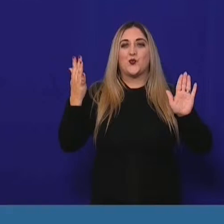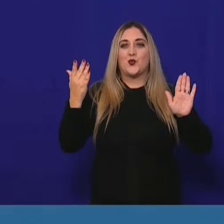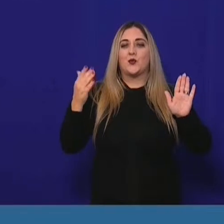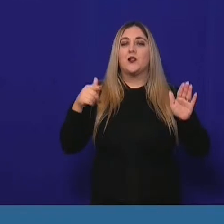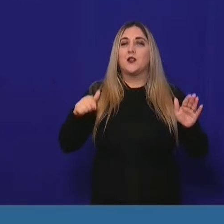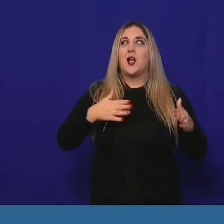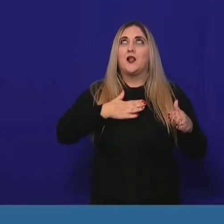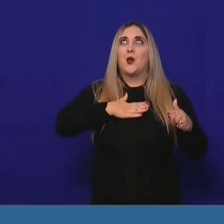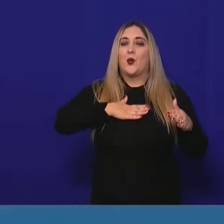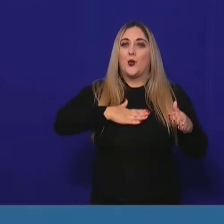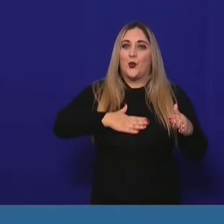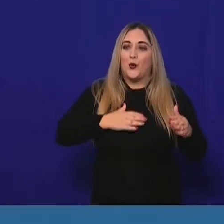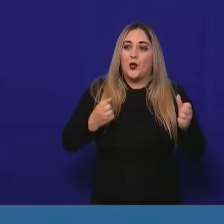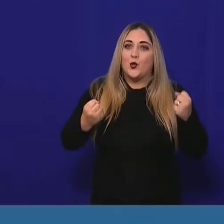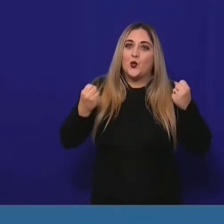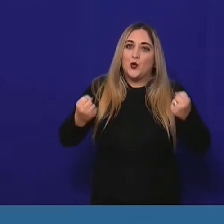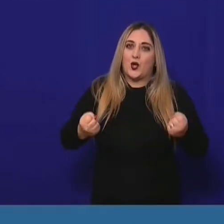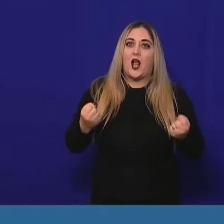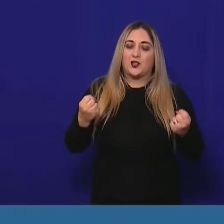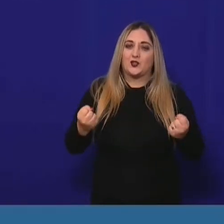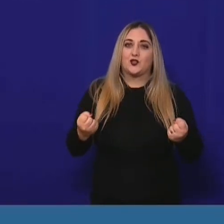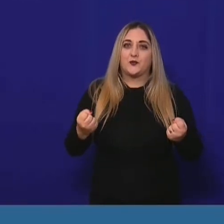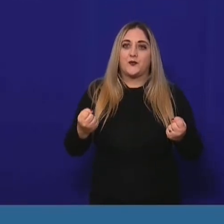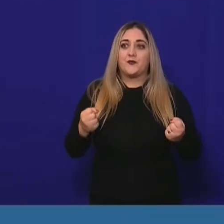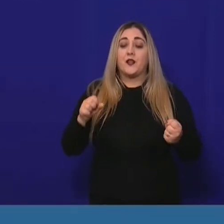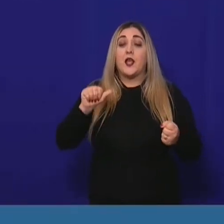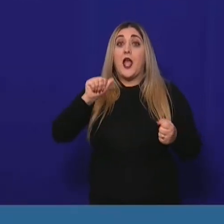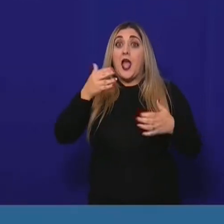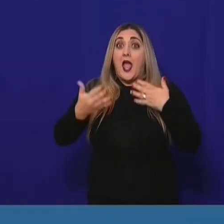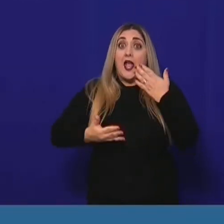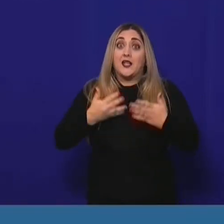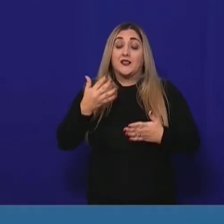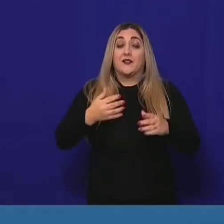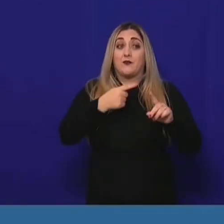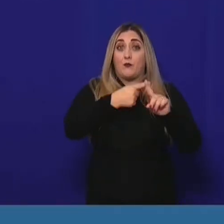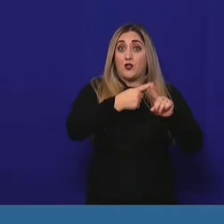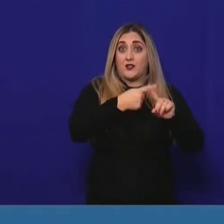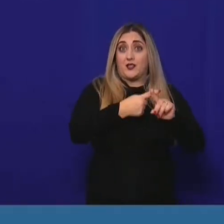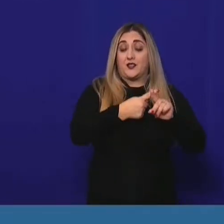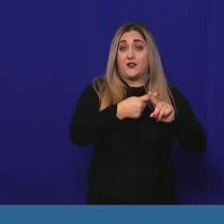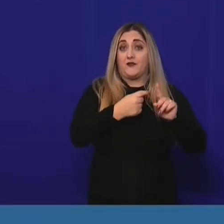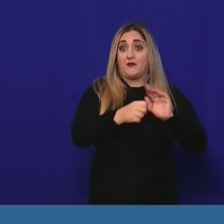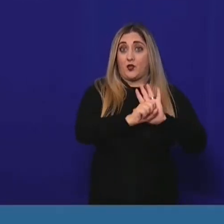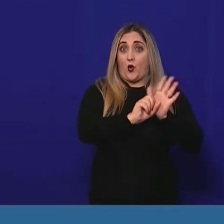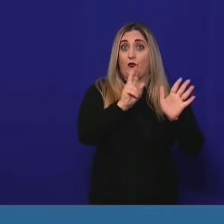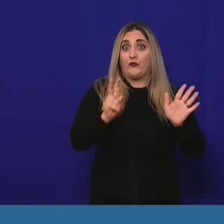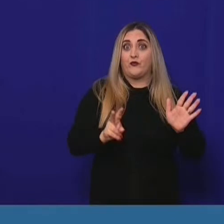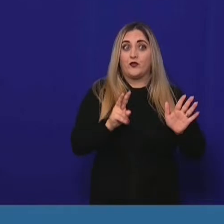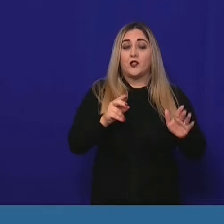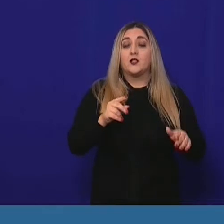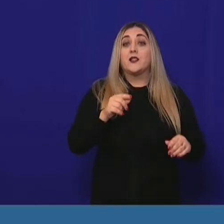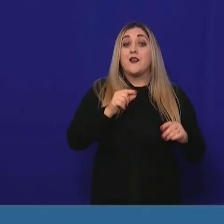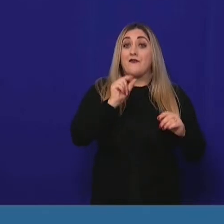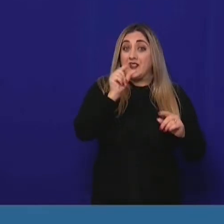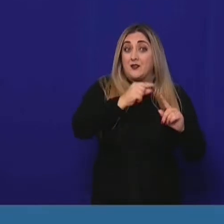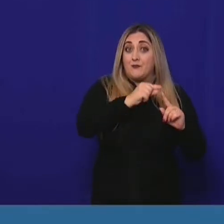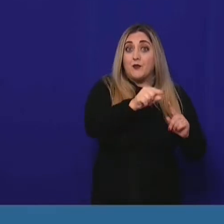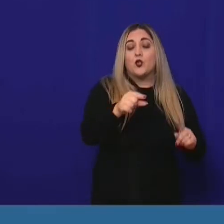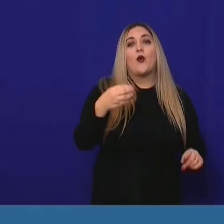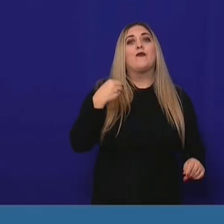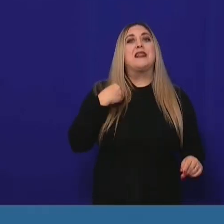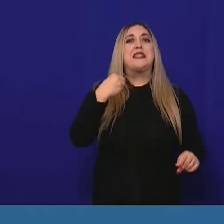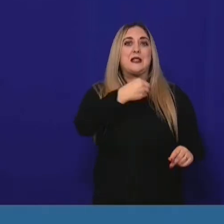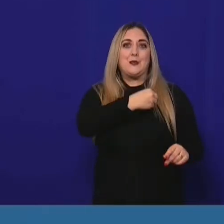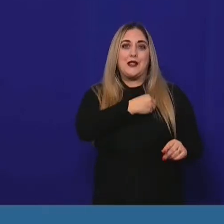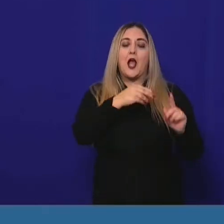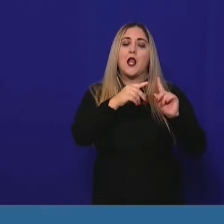dak huwa inkoraġġenti wkoll li dawn huma collective cases infakkarkom li biċċiet minnhom bħalma rajna qegħdin jiġu kurati fl-isptarijiet tagħna